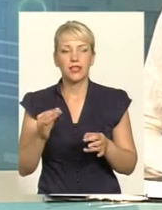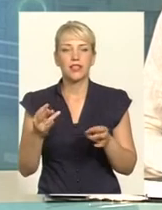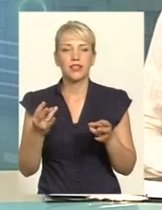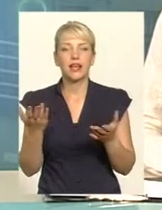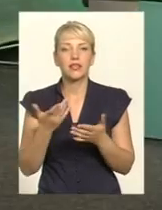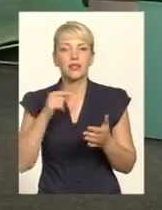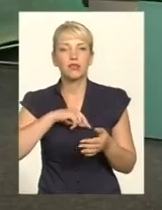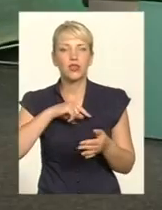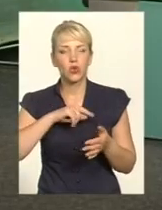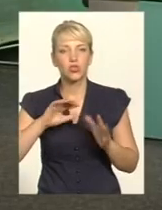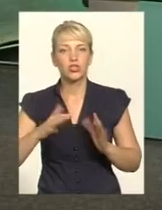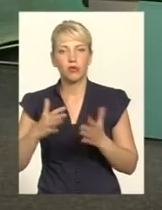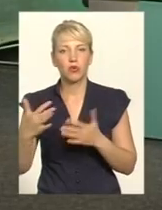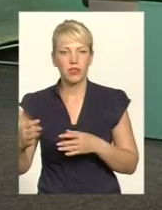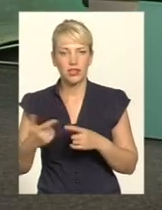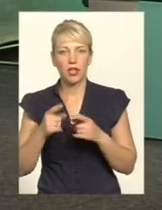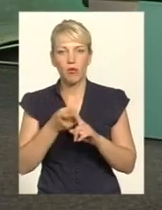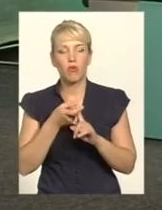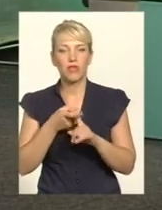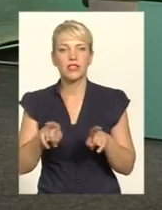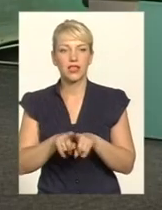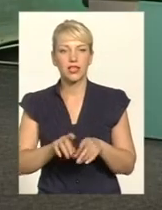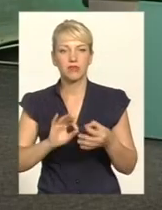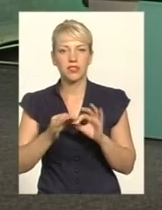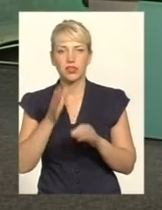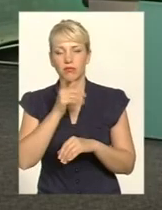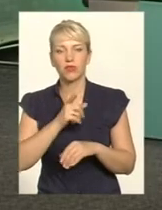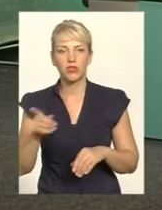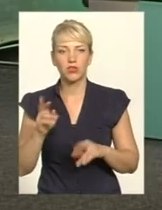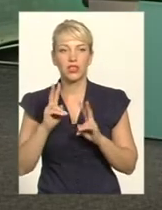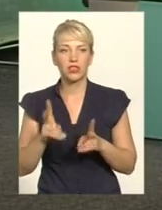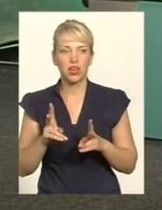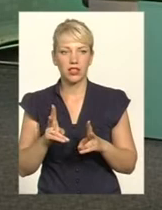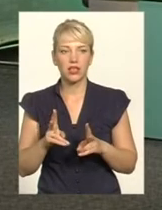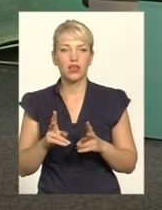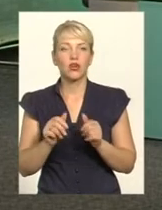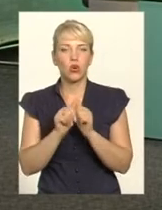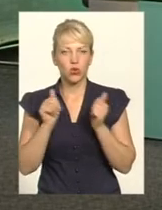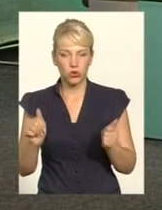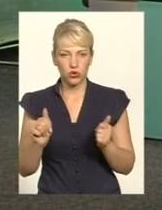моменти пов'язані з таким складним періодом в житті родини, як розлучення, пані Антоніно? На що